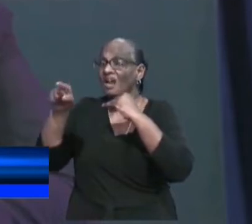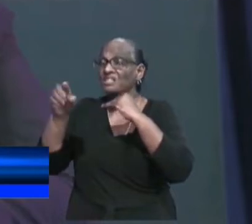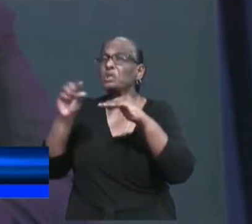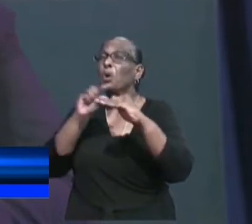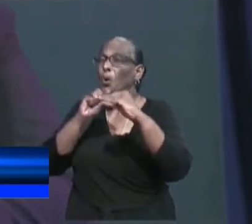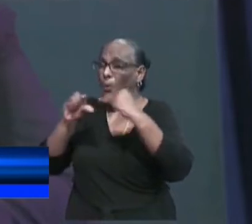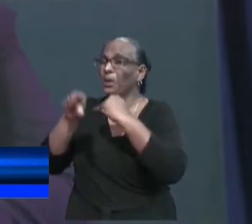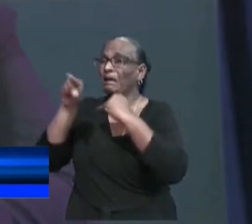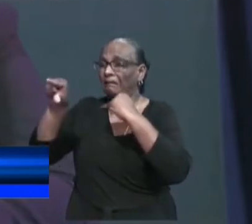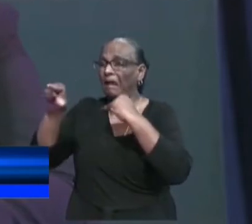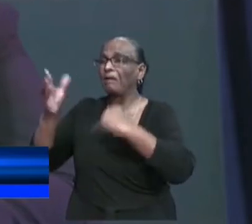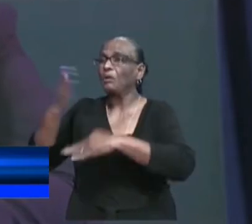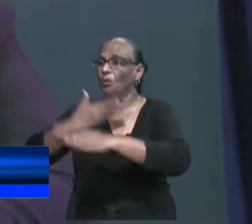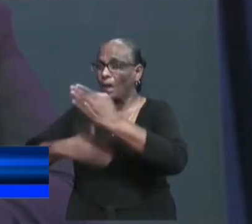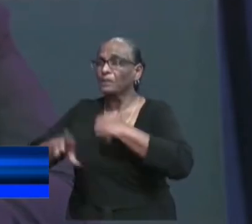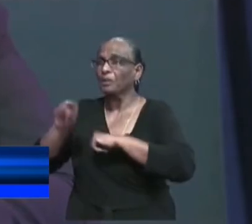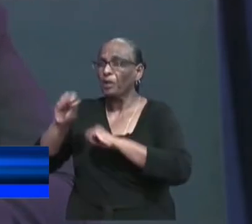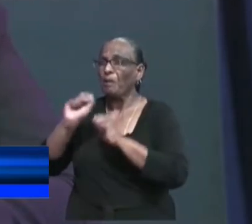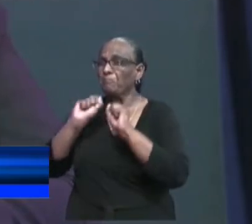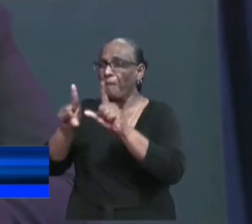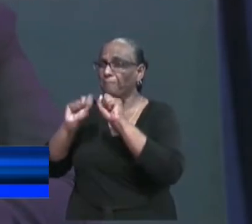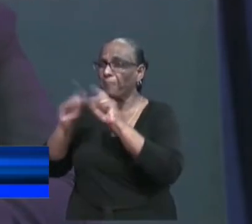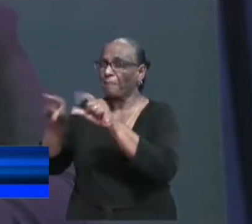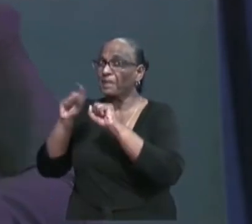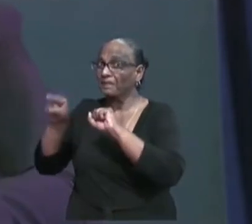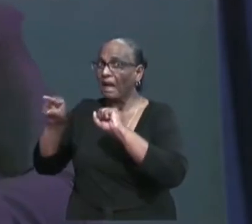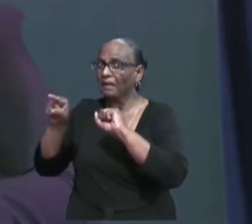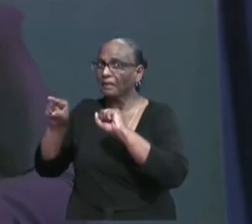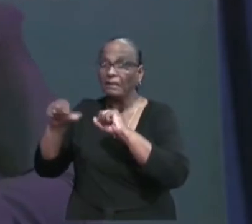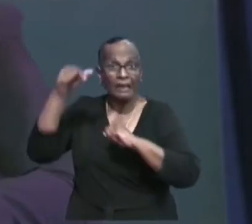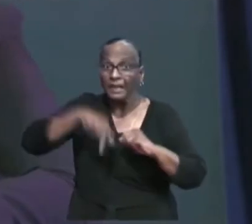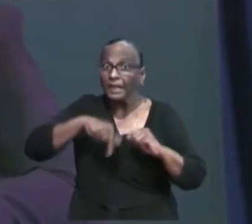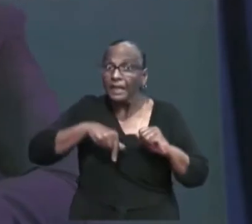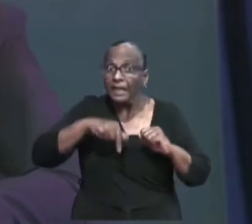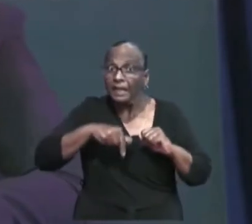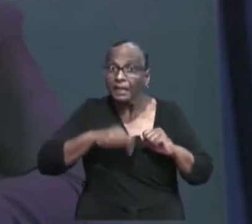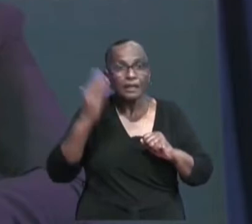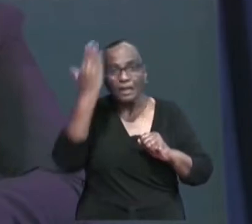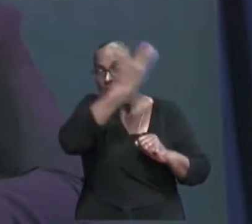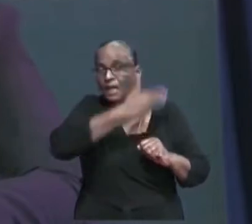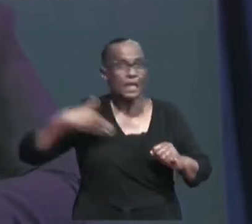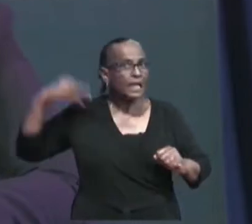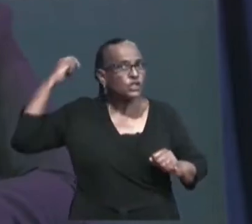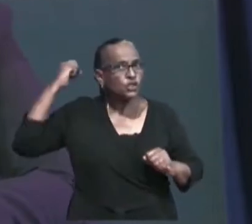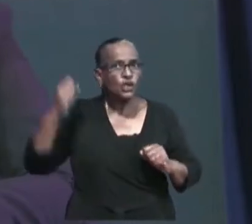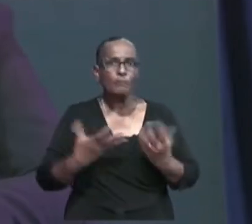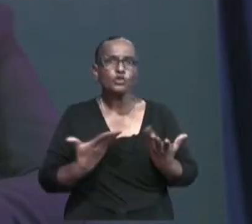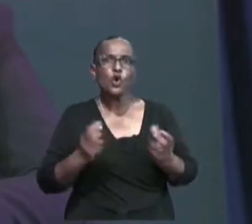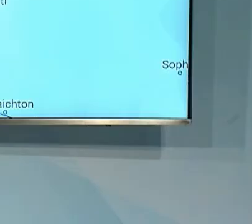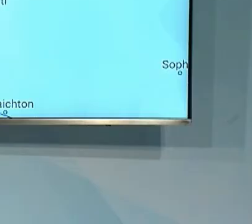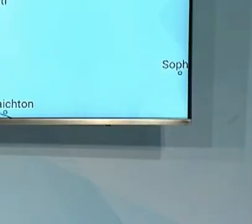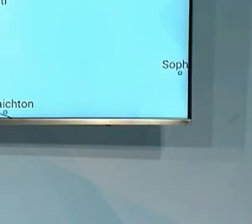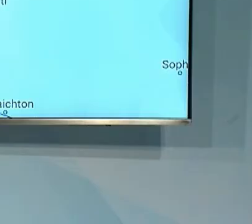gebeurt en de besmettingen die we zien, willen wij in Suriname geen ongecontroleerde besmettingen.